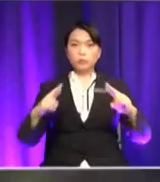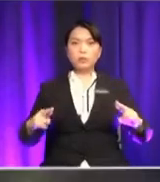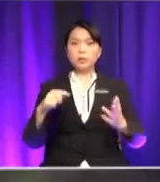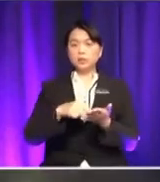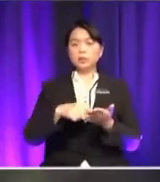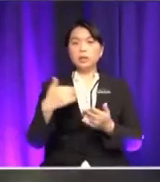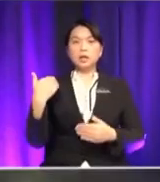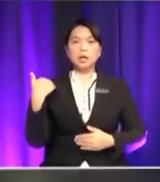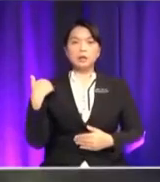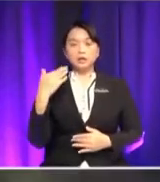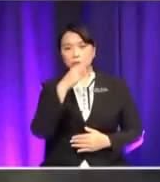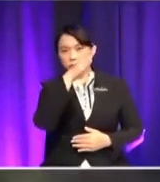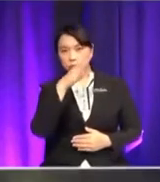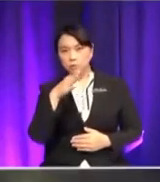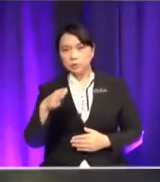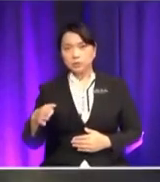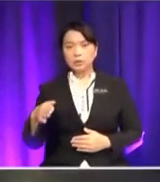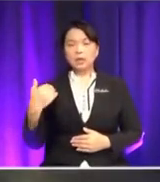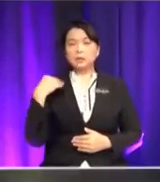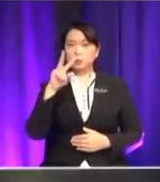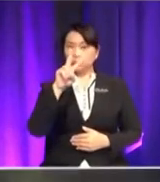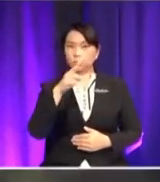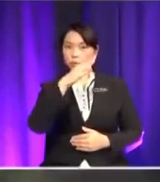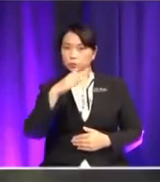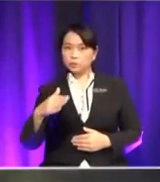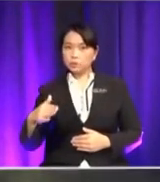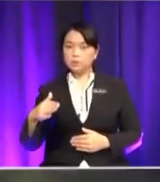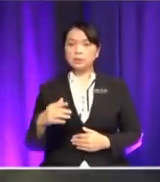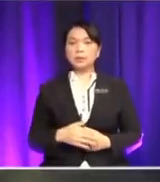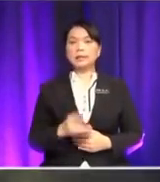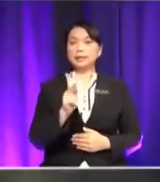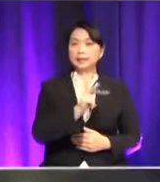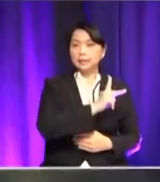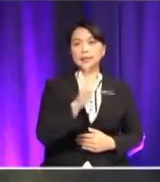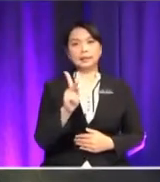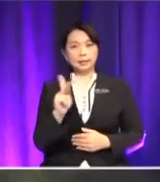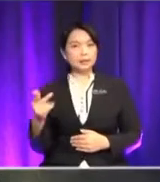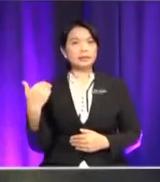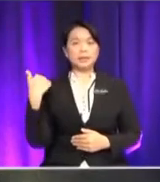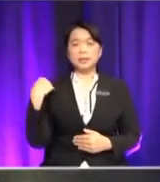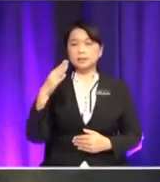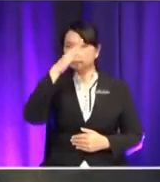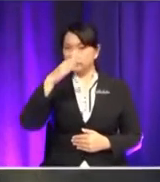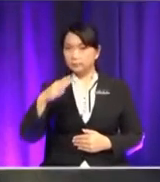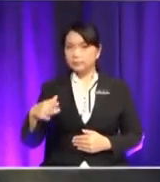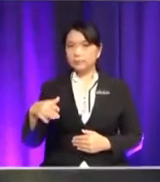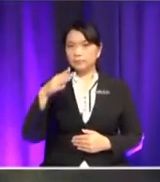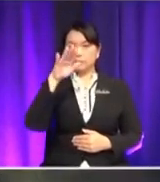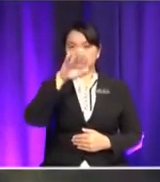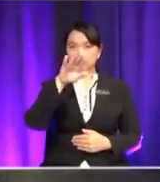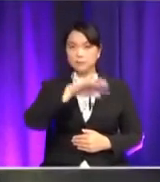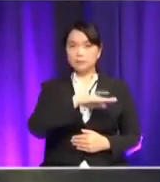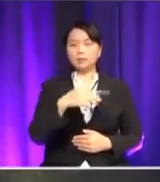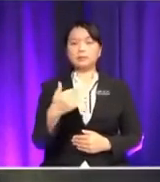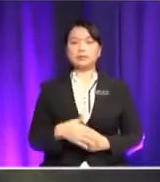dia ada kecuraman ada dua kecuraman yaitu di sebelah kiri dan sebelah kanan sedang di sebelah Sisi